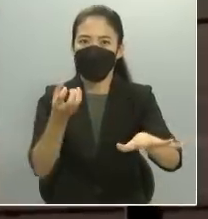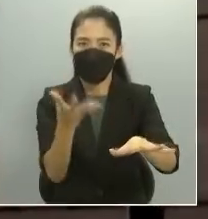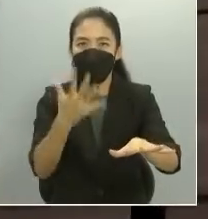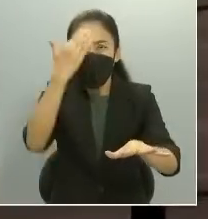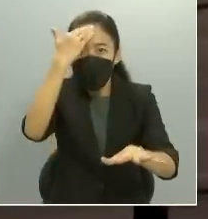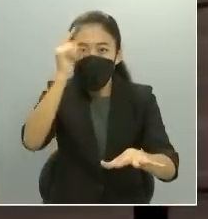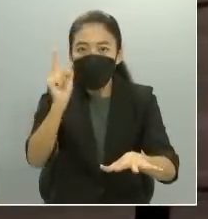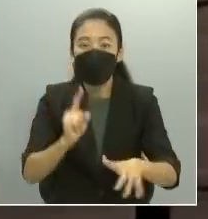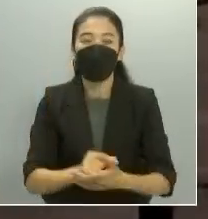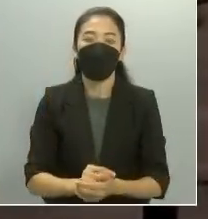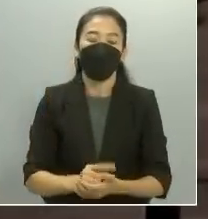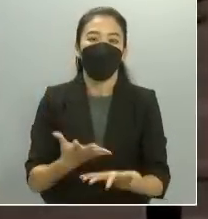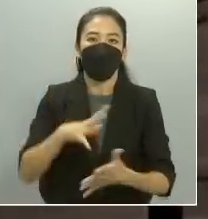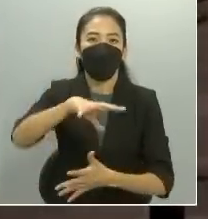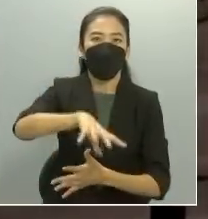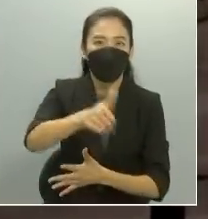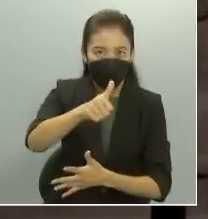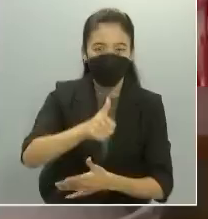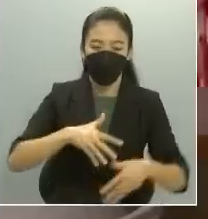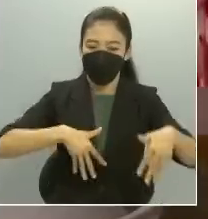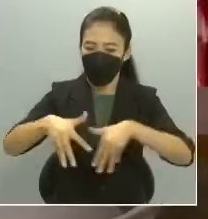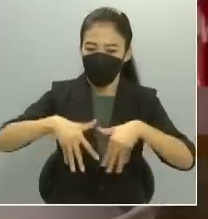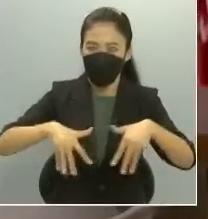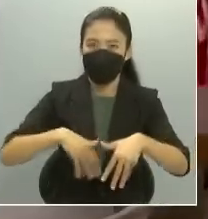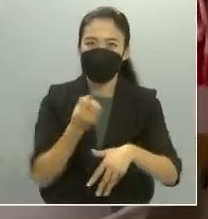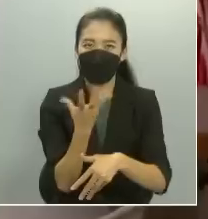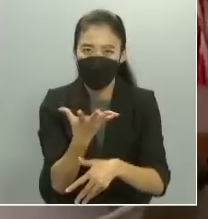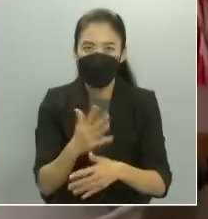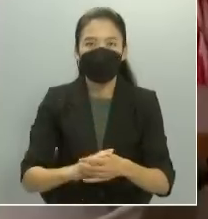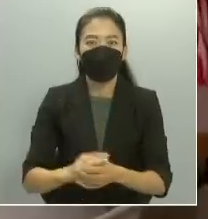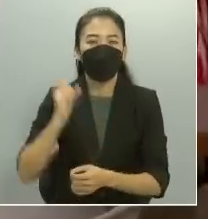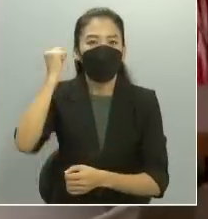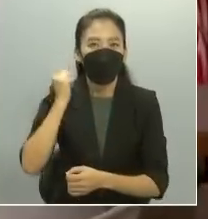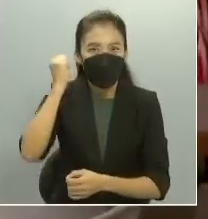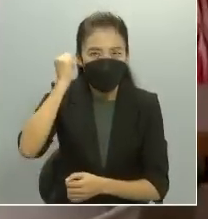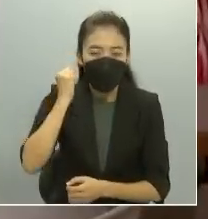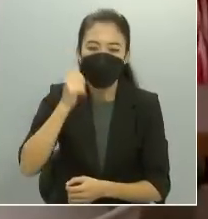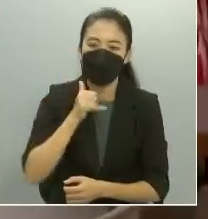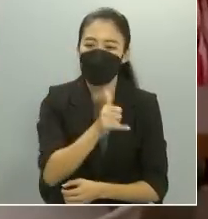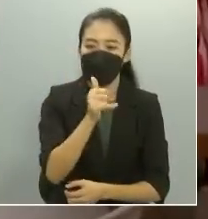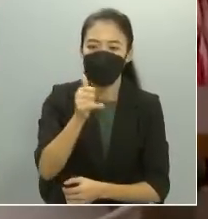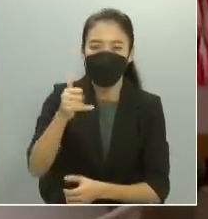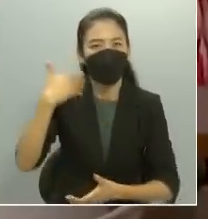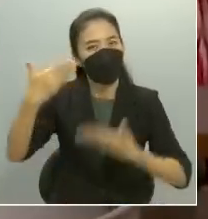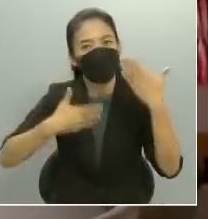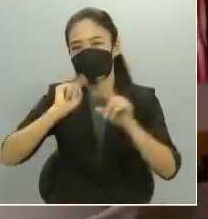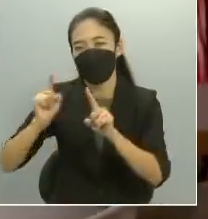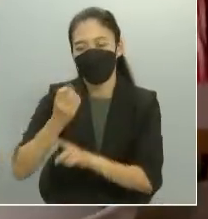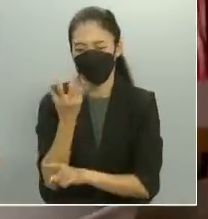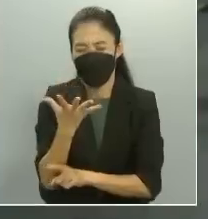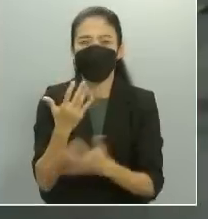เป็นเมืองขนาดใหญ่มีประชากรมีการเดินทางและมีกิจกรรมต่างๆจำนวนมากเพราะฉะนั้นจึง Turnเพราะว่าราชการ